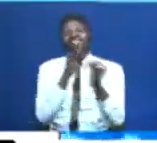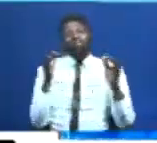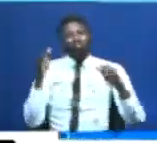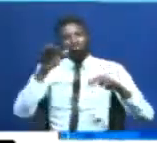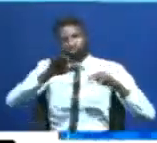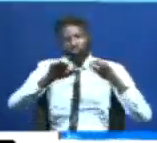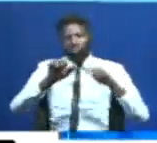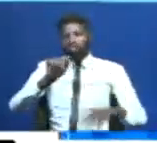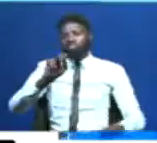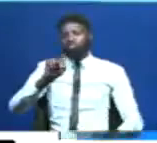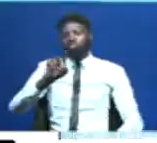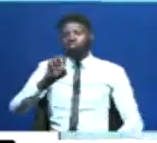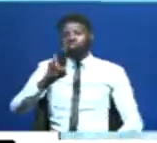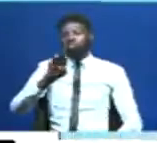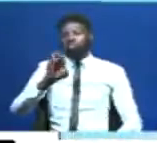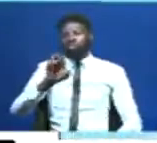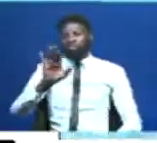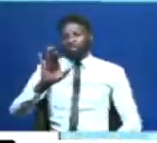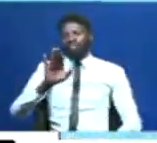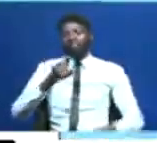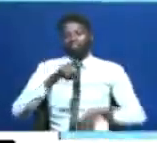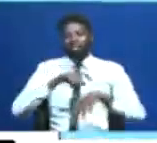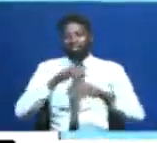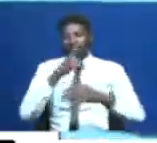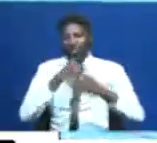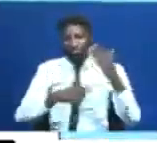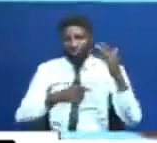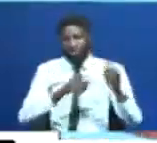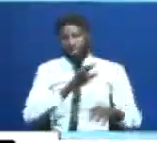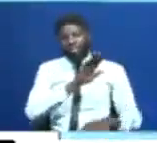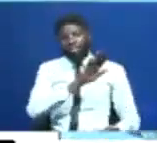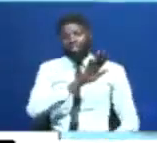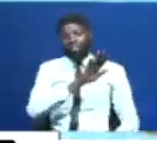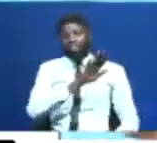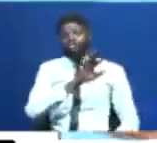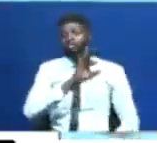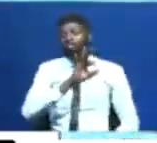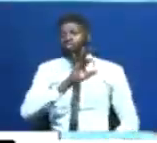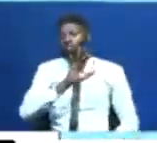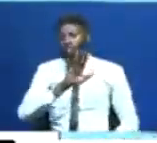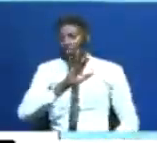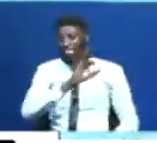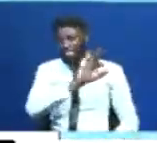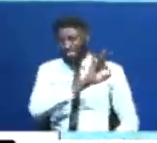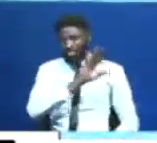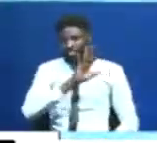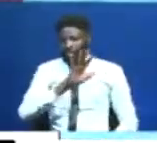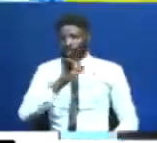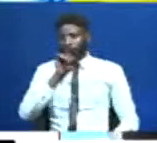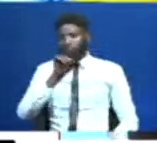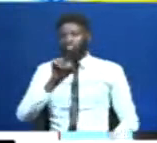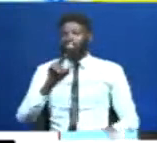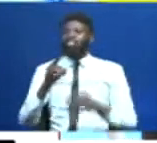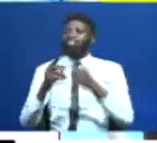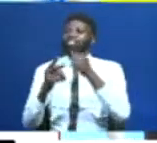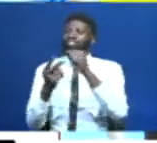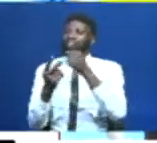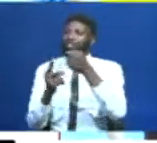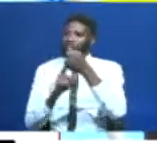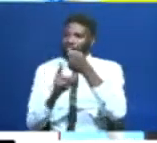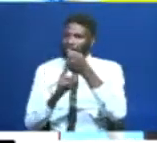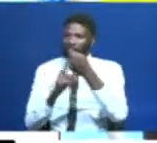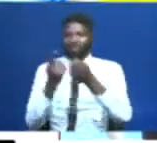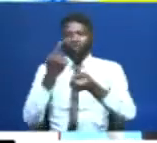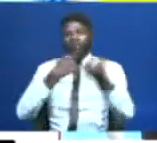wa sekunde 35.27 na saa 1:10.98 mtawalia kunyakua ushindi huo. It feels